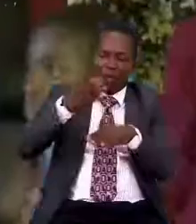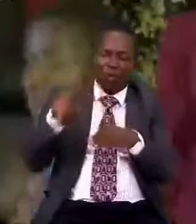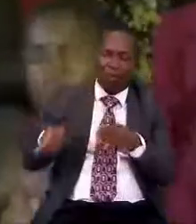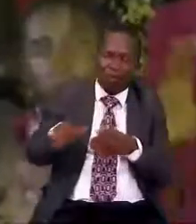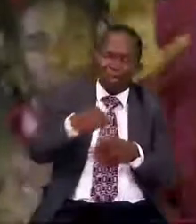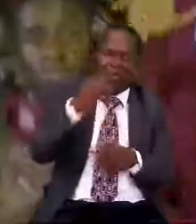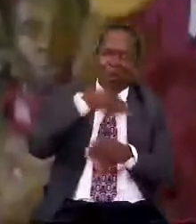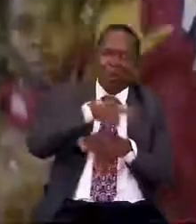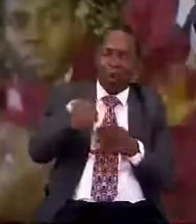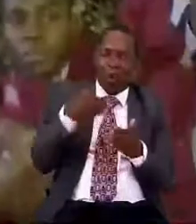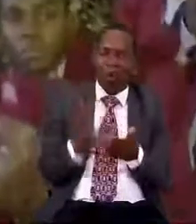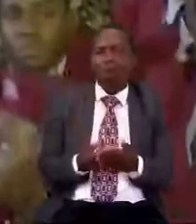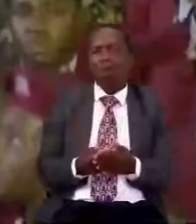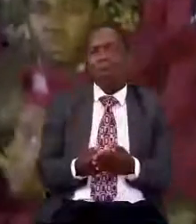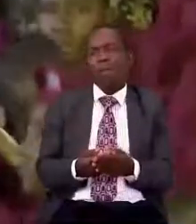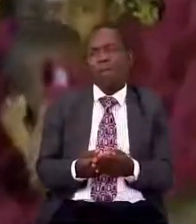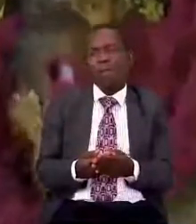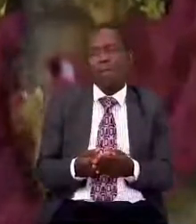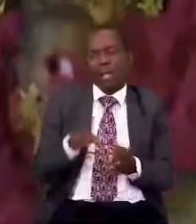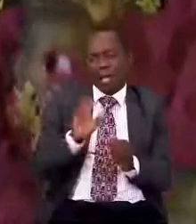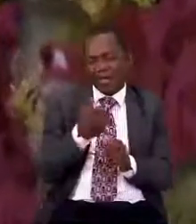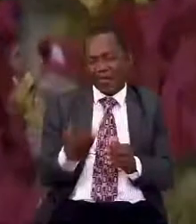le petit nom va fléchir.